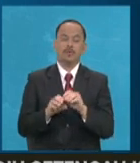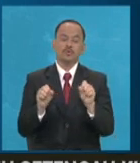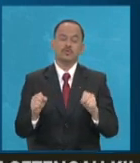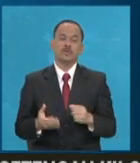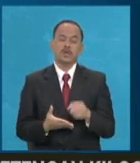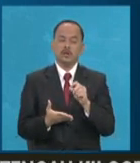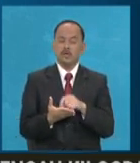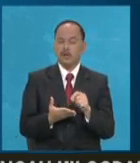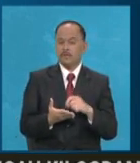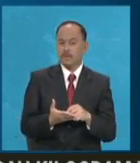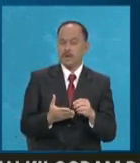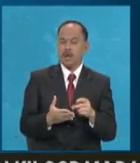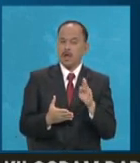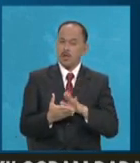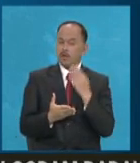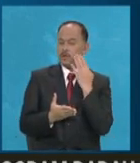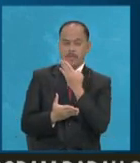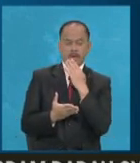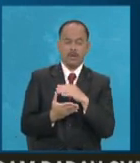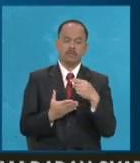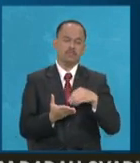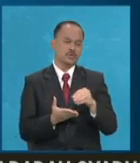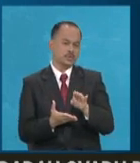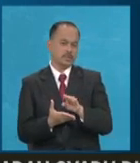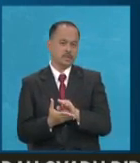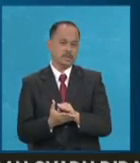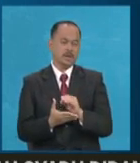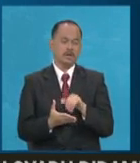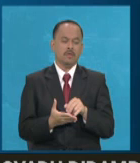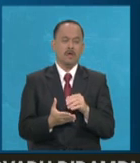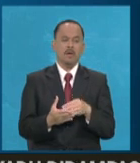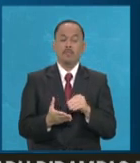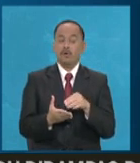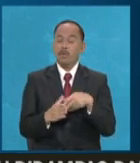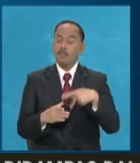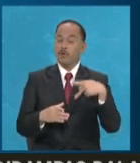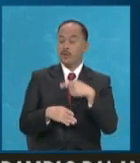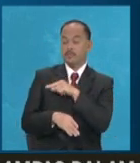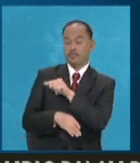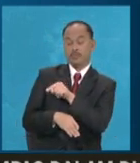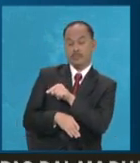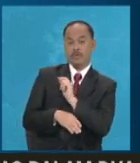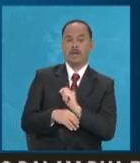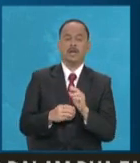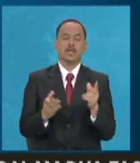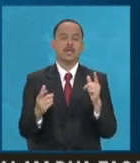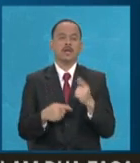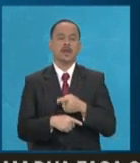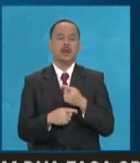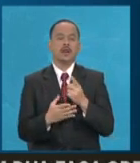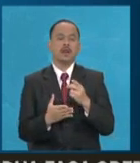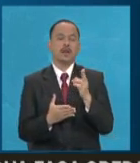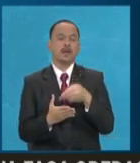pengakuan notifikasi produk kosmetik bagi penjualannya berikut terdapat ini produk-produk berkenaan adalah dilarang untuk